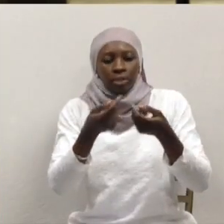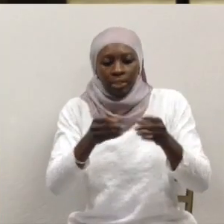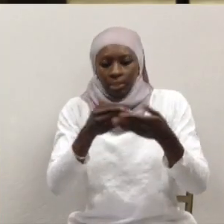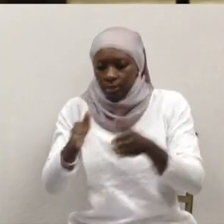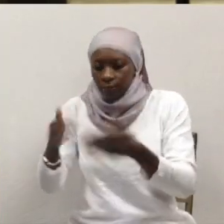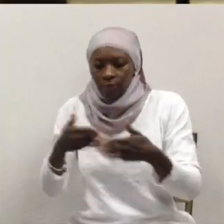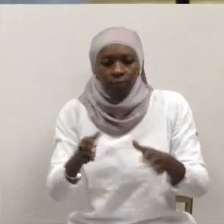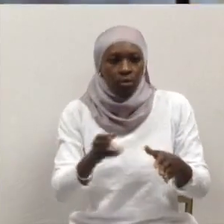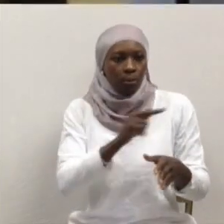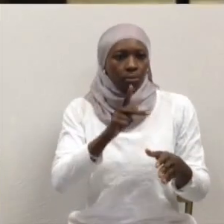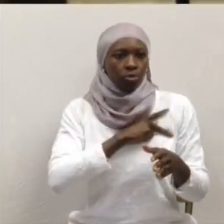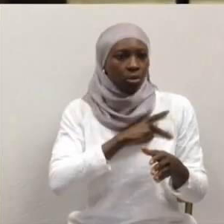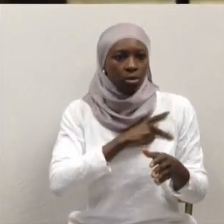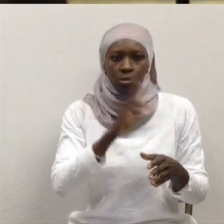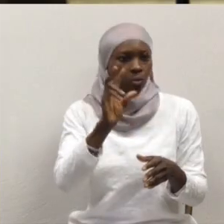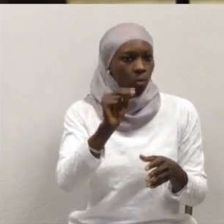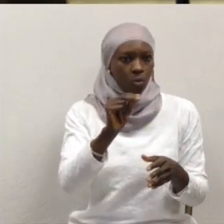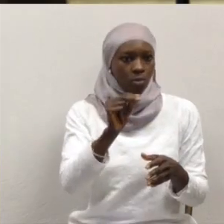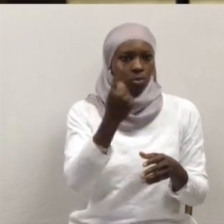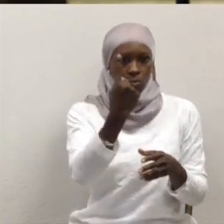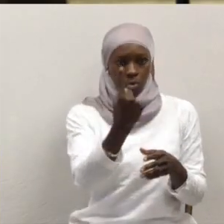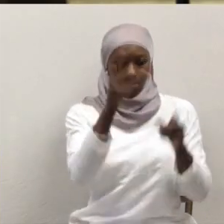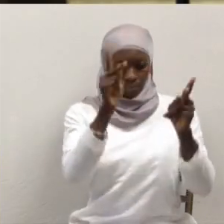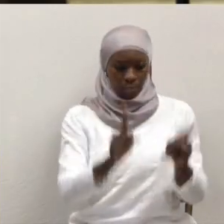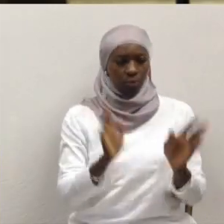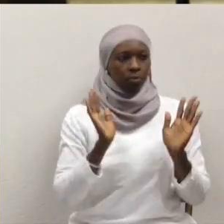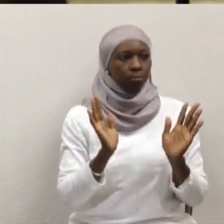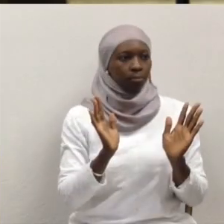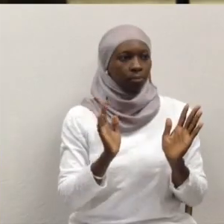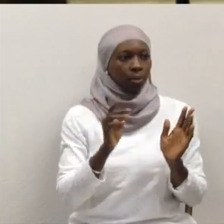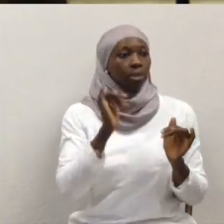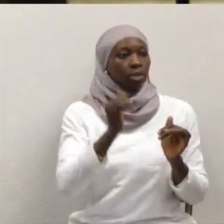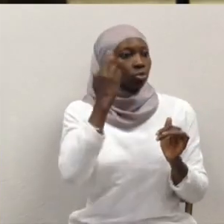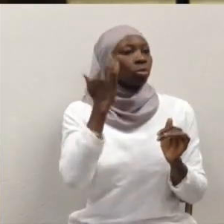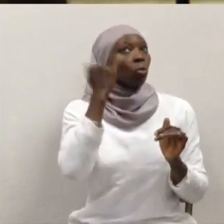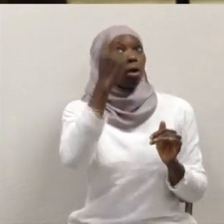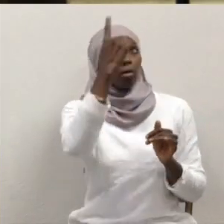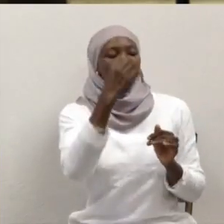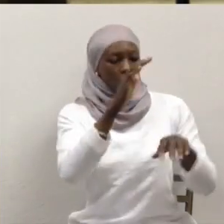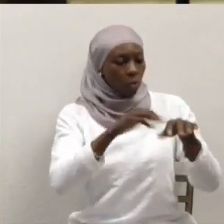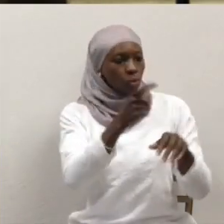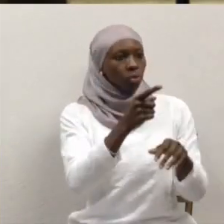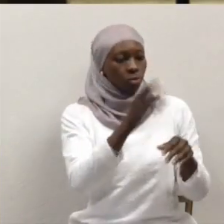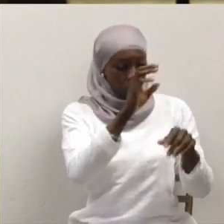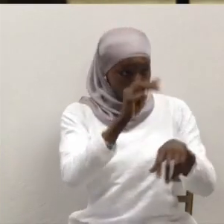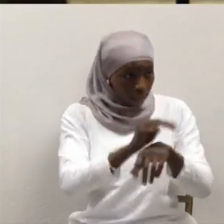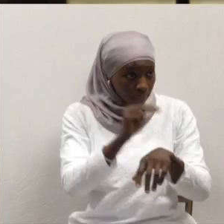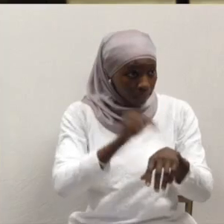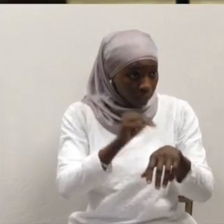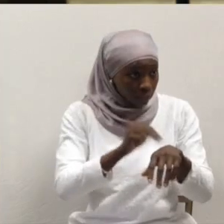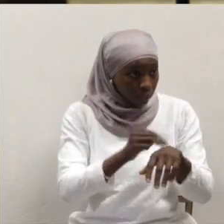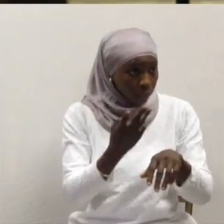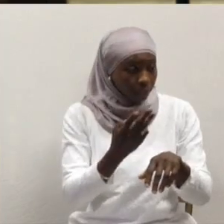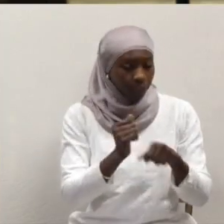person. And your title that Allah chose for you is to call you a Muslim. هُوَ سَمَّاكُمُ الْمُسْلِمِينَ مِنْ